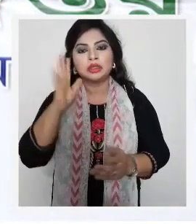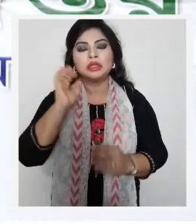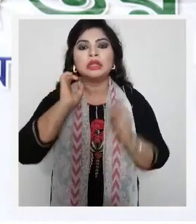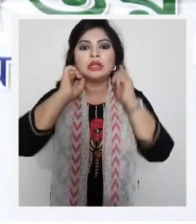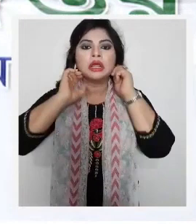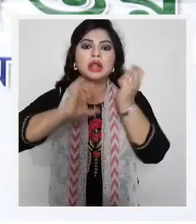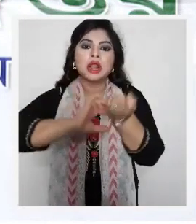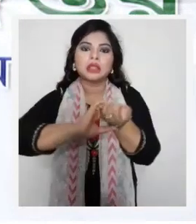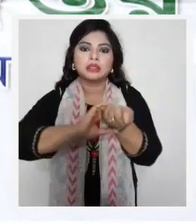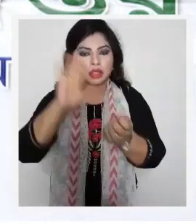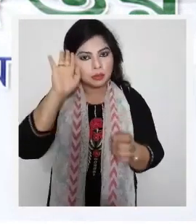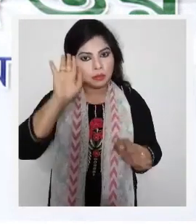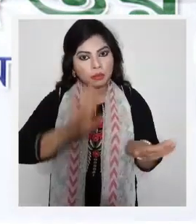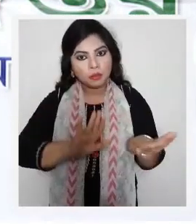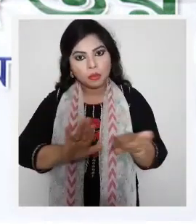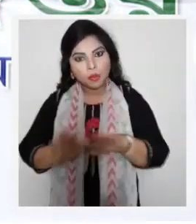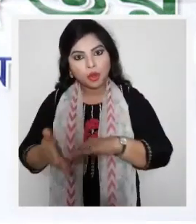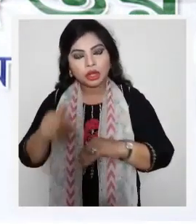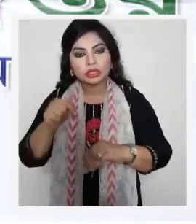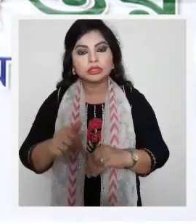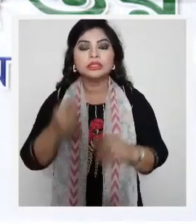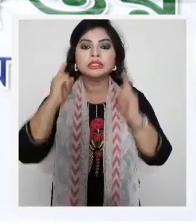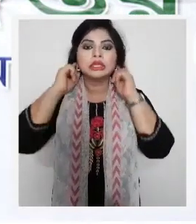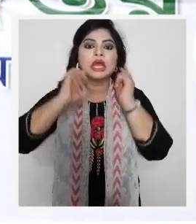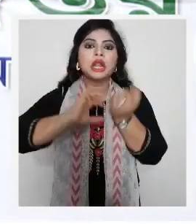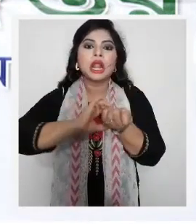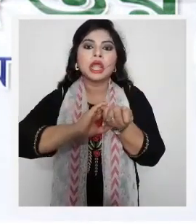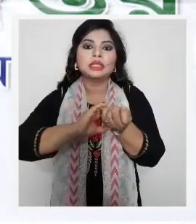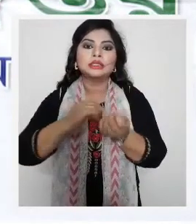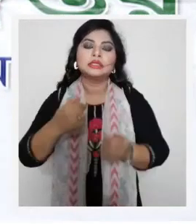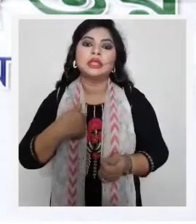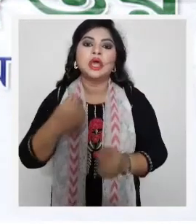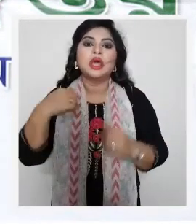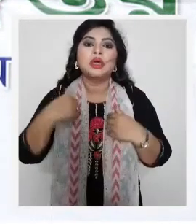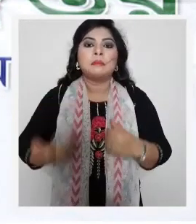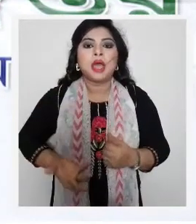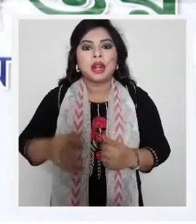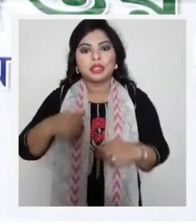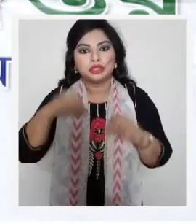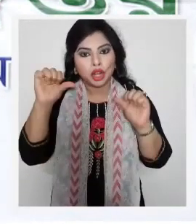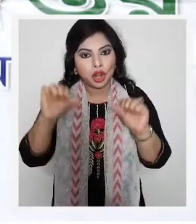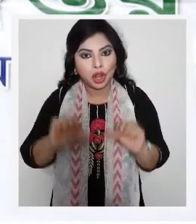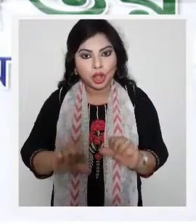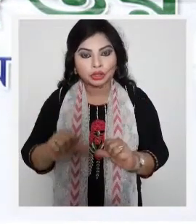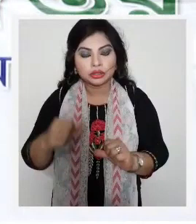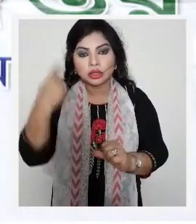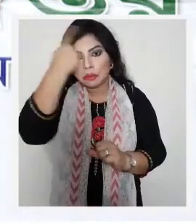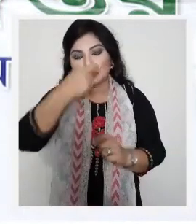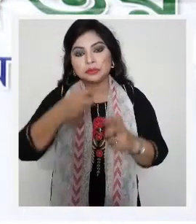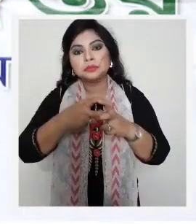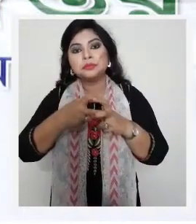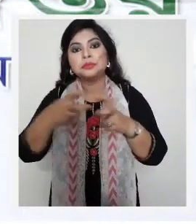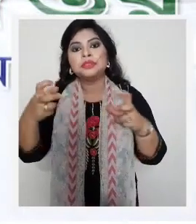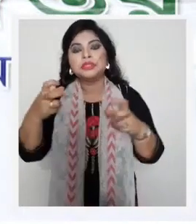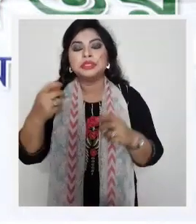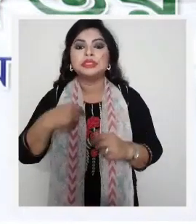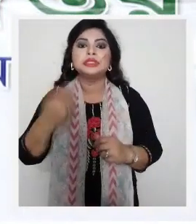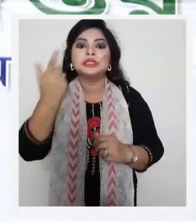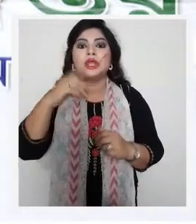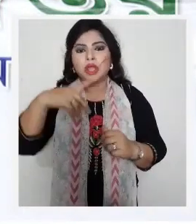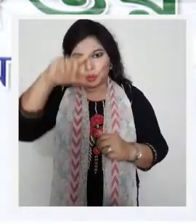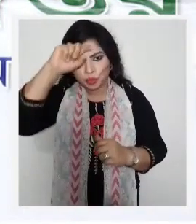করোনা মোকাবেলায় স্বাস্থ্যসেবা দিতে যেয়ে আক্রান্ত হচ্ছেন। ইতিমধ্যে অনেক চিকিৎসক মৃত্যুবরণ করেছেন, যা চিকিৎসা পেশার